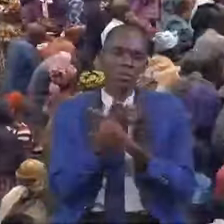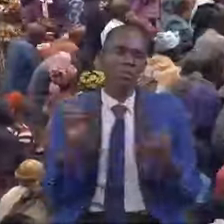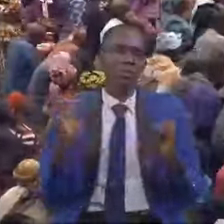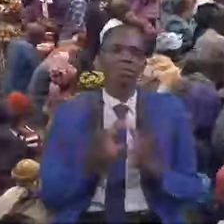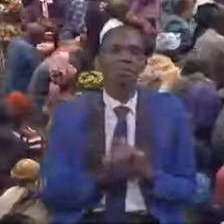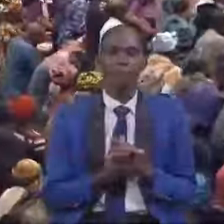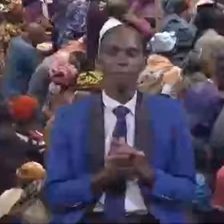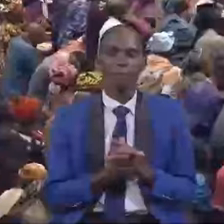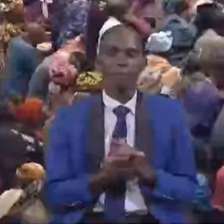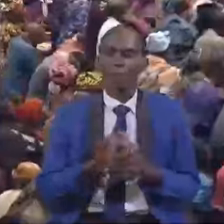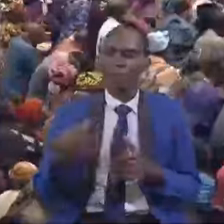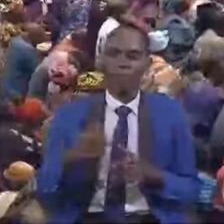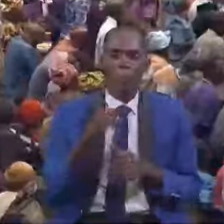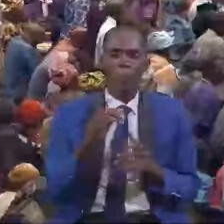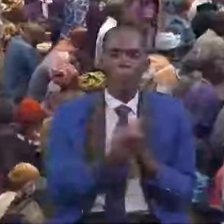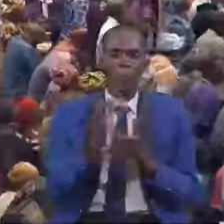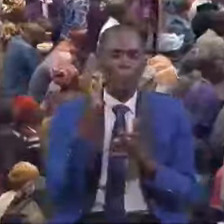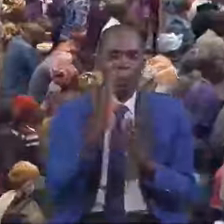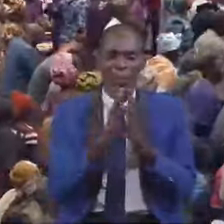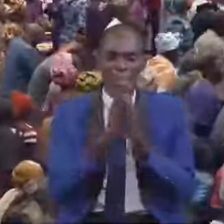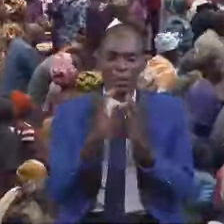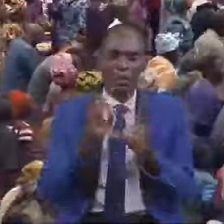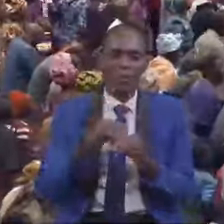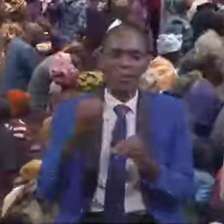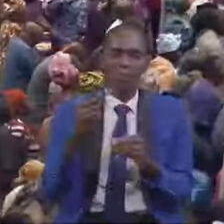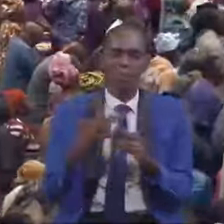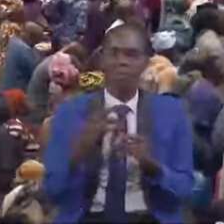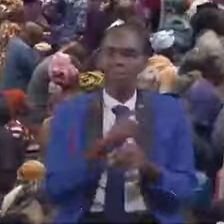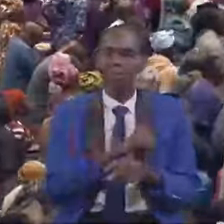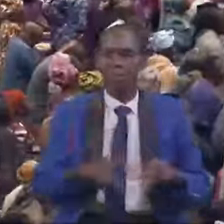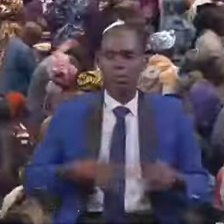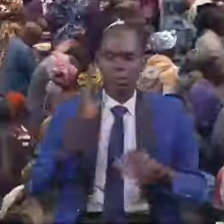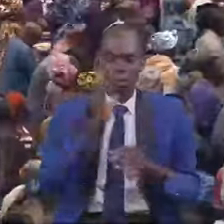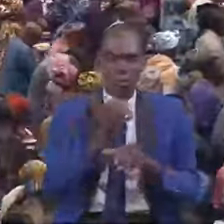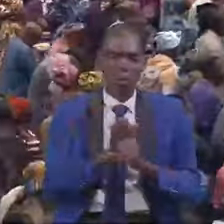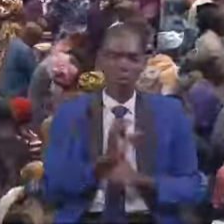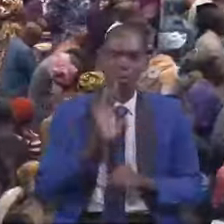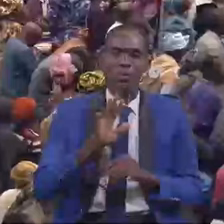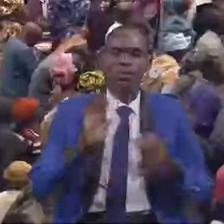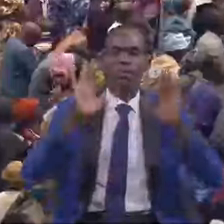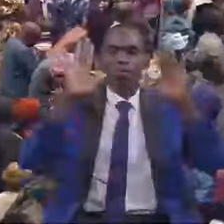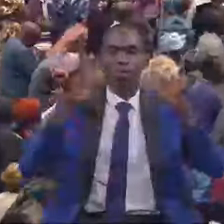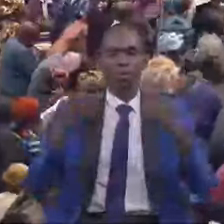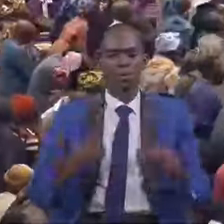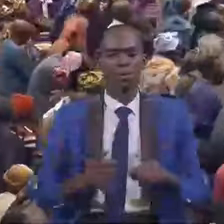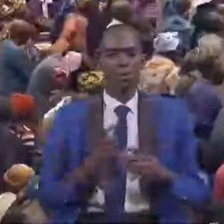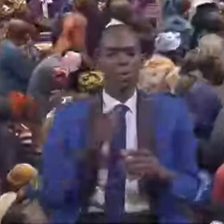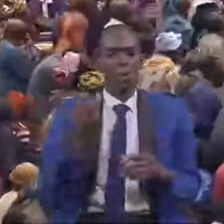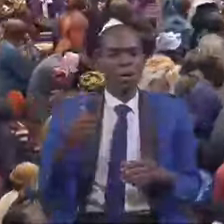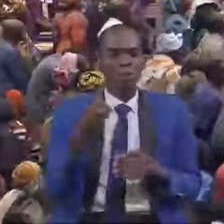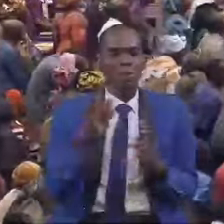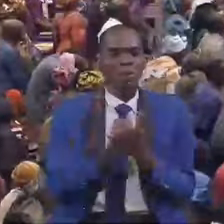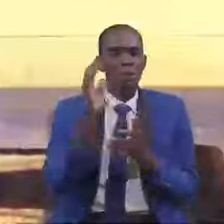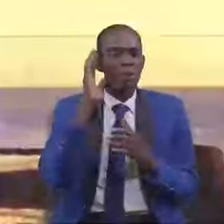Quiconque invoquera le nom du Seigneur recevra son miracle. Quiconque invoquera le nom du